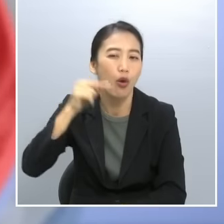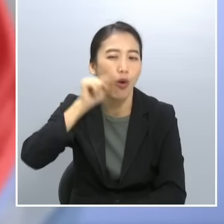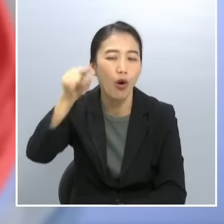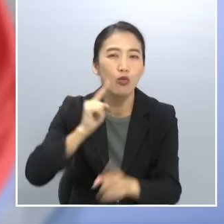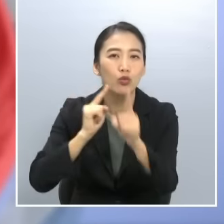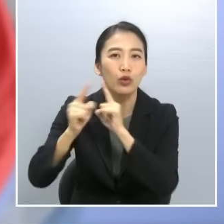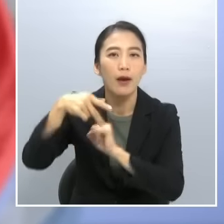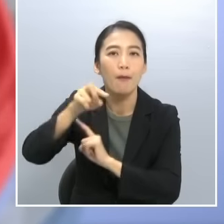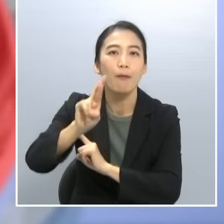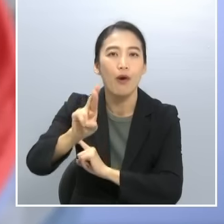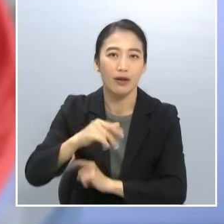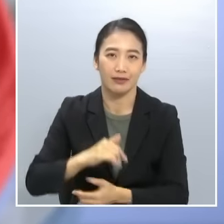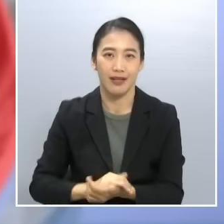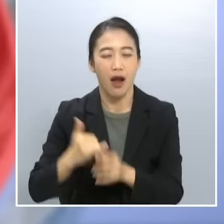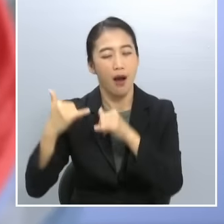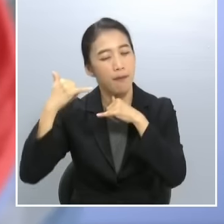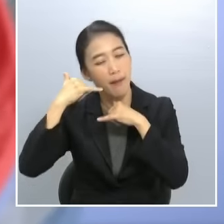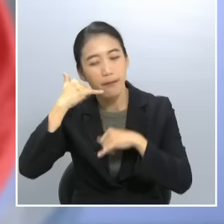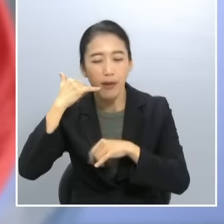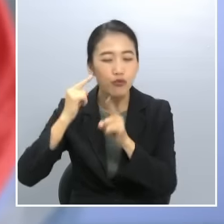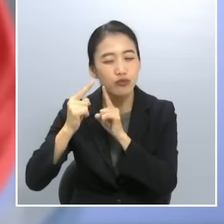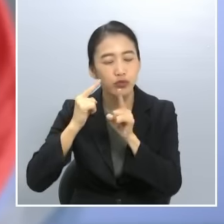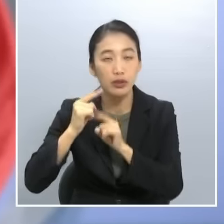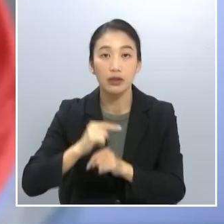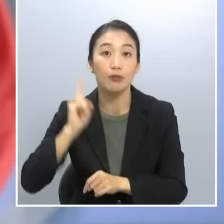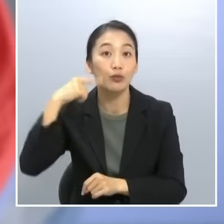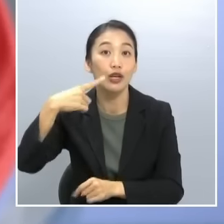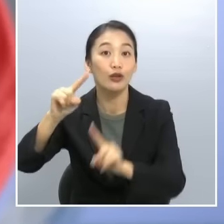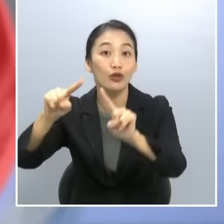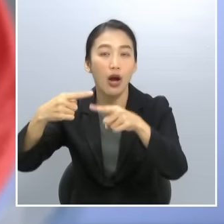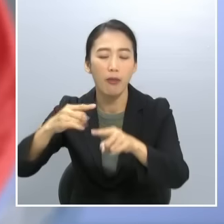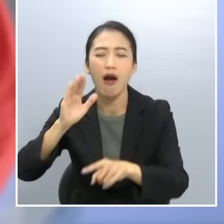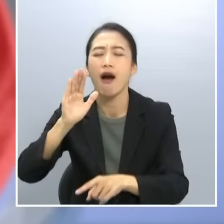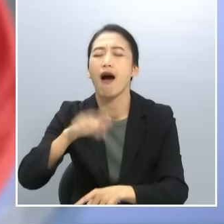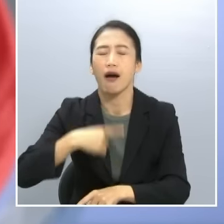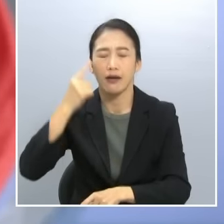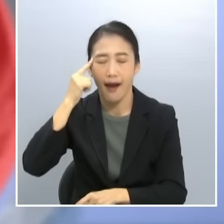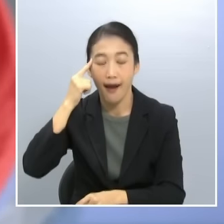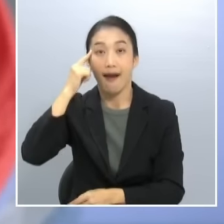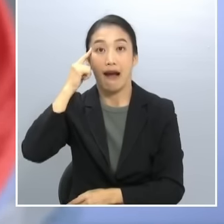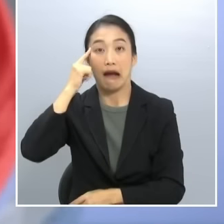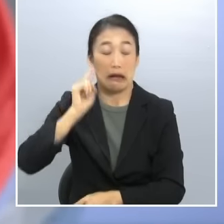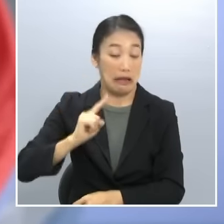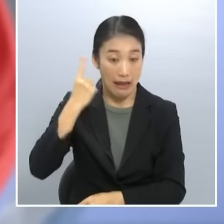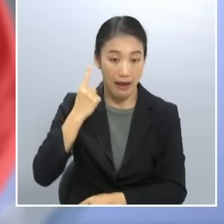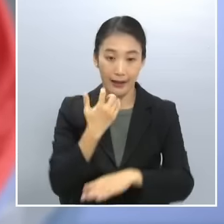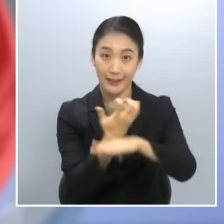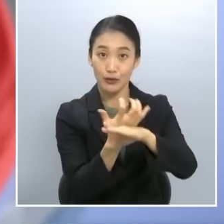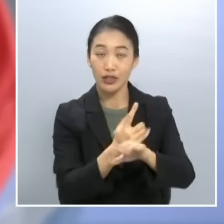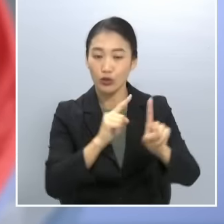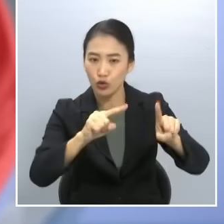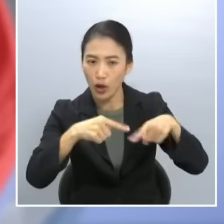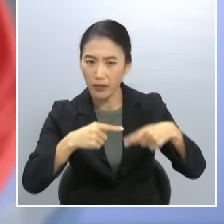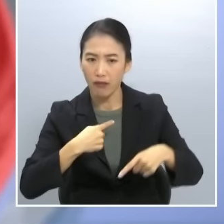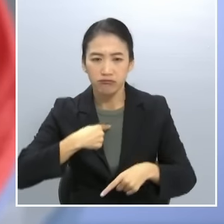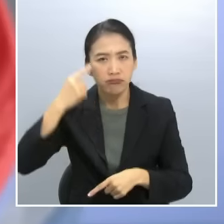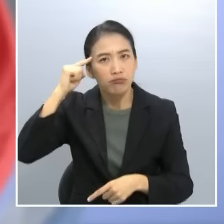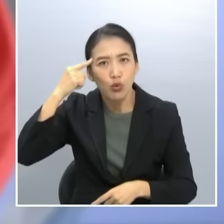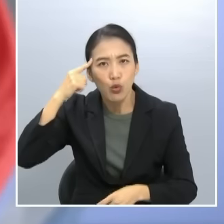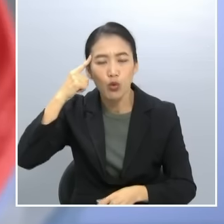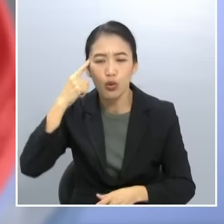พรตอบพี่หมวยว่าไงจำได้มั้ยพรบอกว่าพรก็เพิ่งจะนึกออกเพิ่งจะนึกได้เพิ่งจะนึกได้ค่ะถูกมั้ยเรามีภาพพวกนั้นอยู่